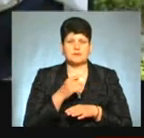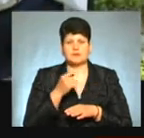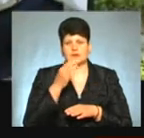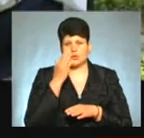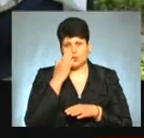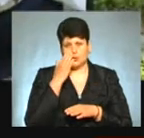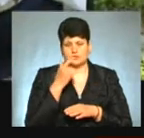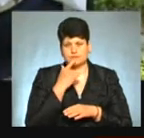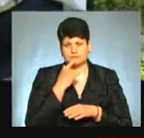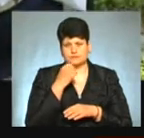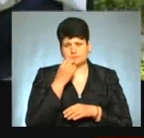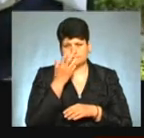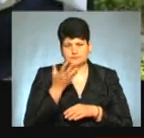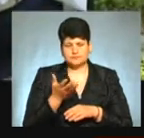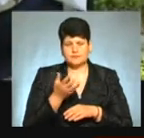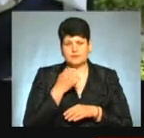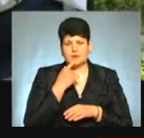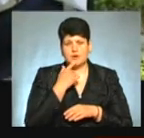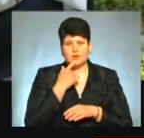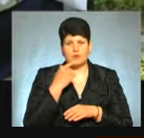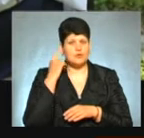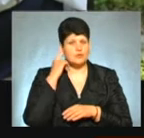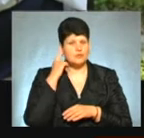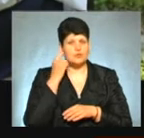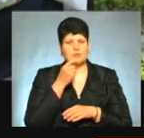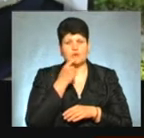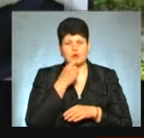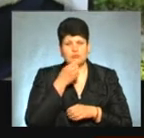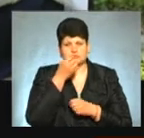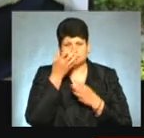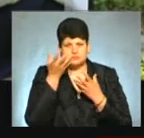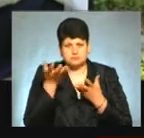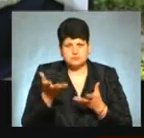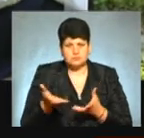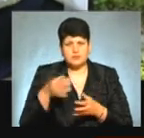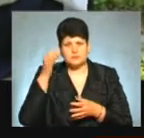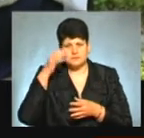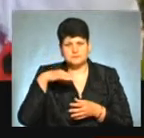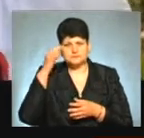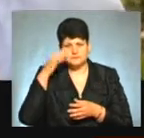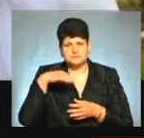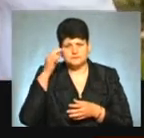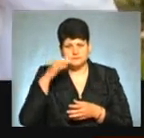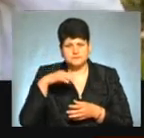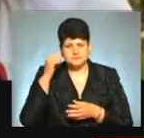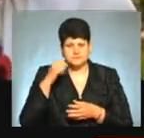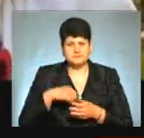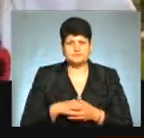носом, і ротом, і вухом кров, і так, що вже потічком текло.